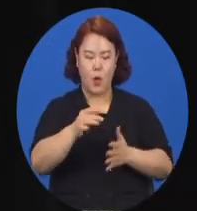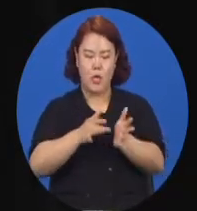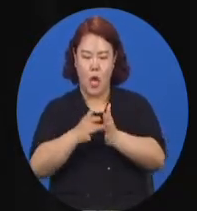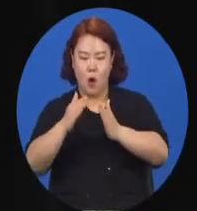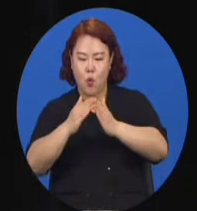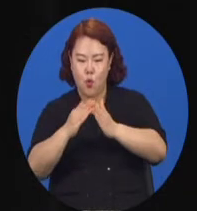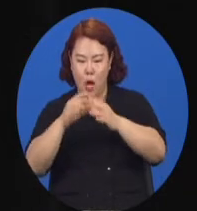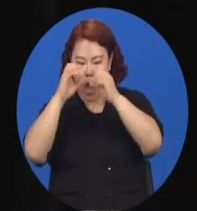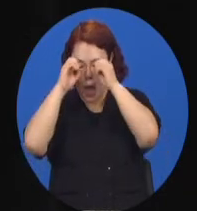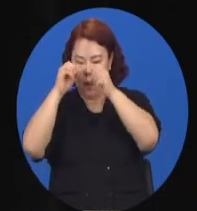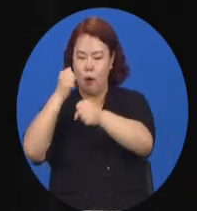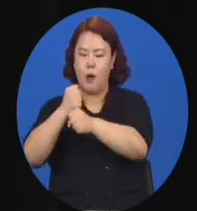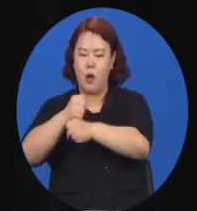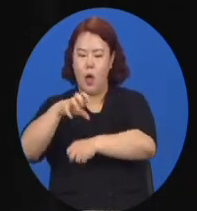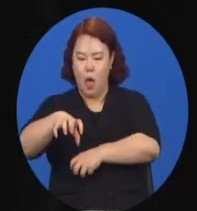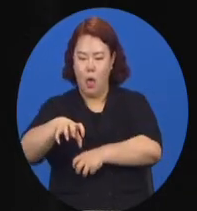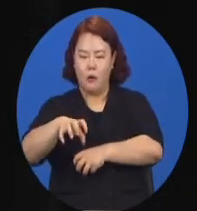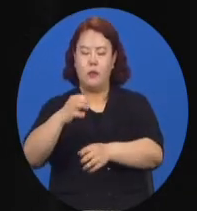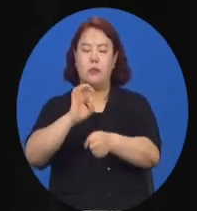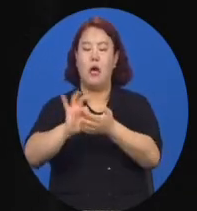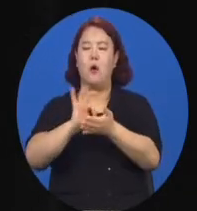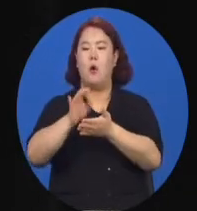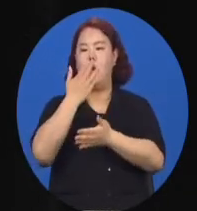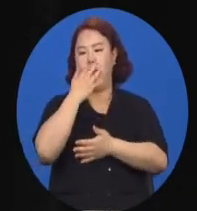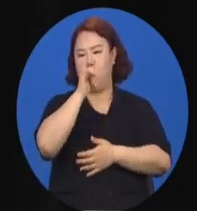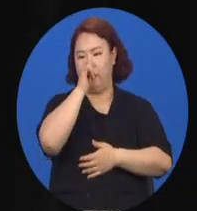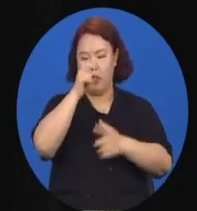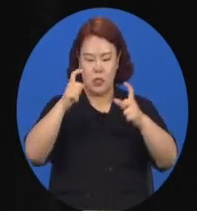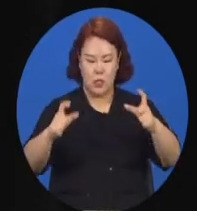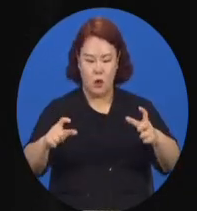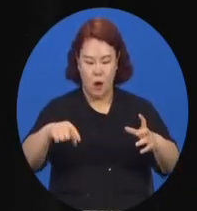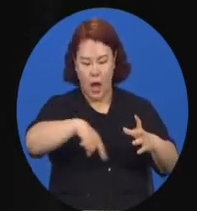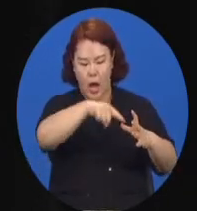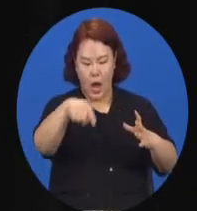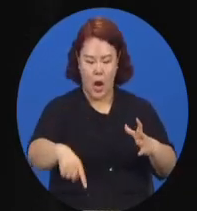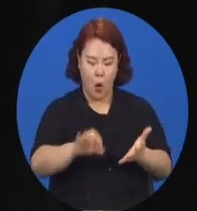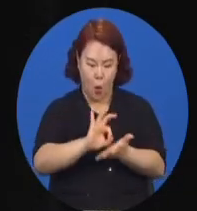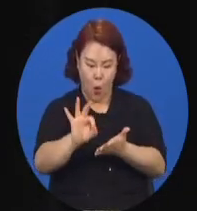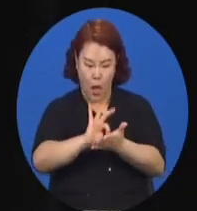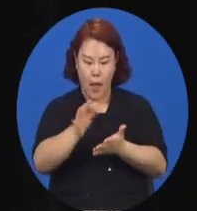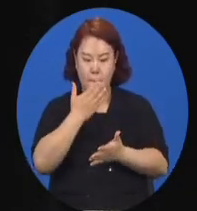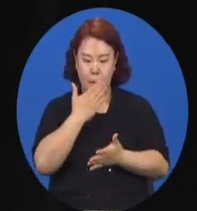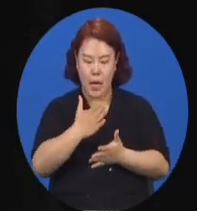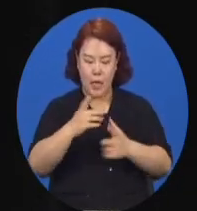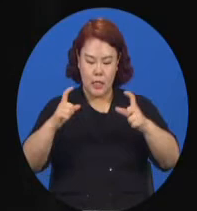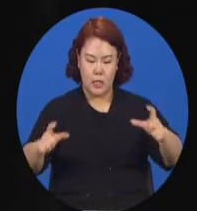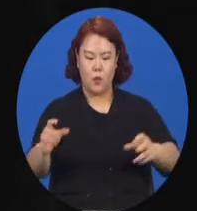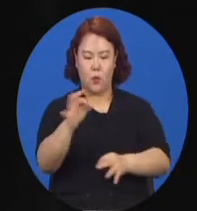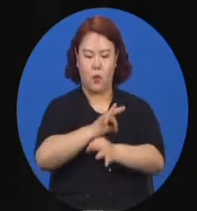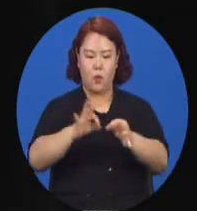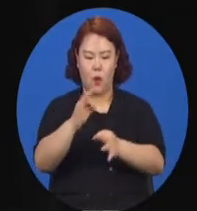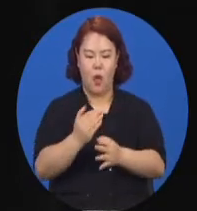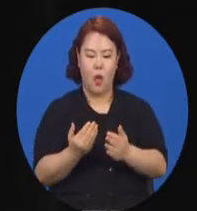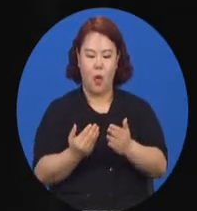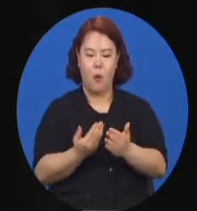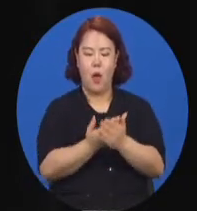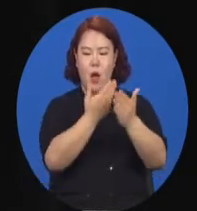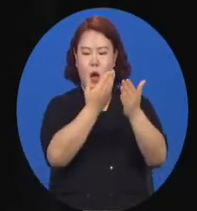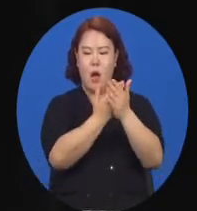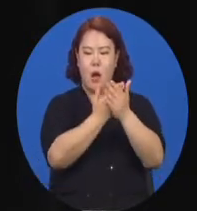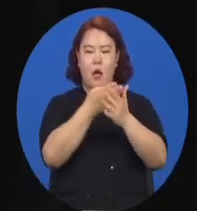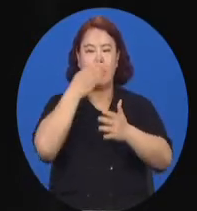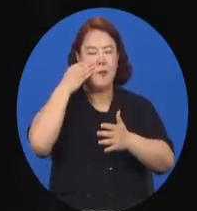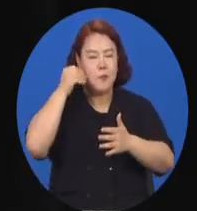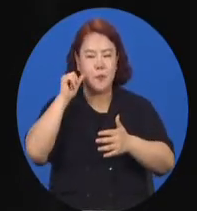방앗간에서 사용될 것입니다. 지역 내에서 소비가 되면서 지역 경제 활성화에 윤활유가 될